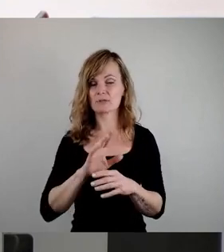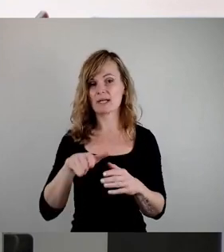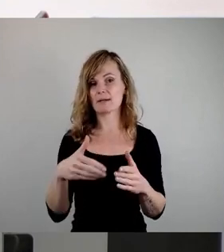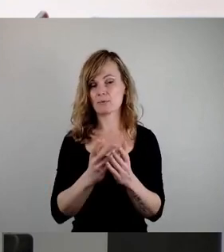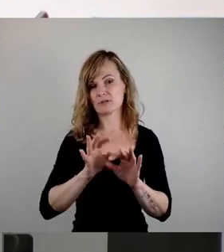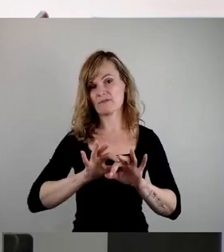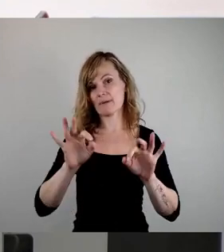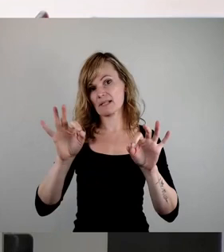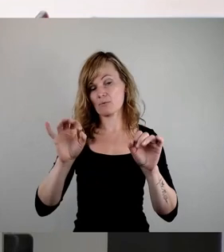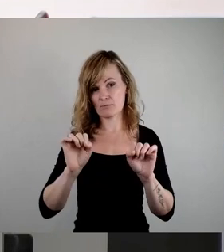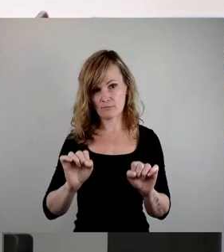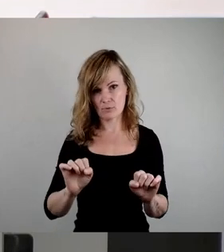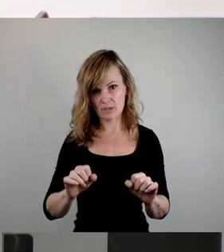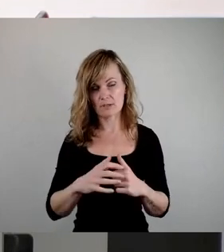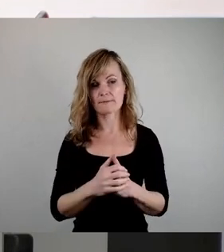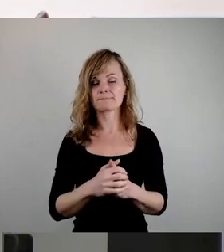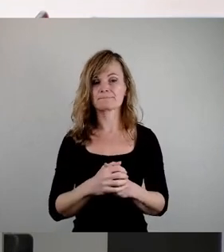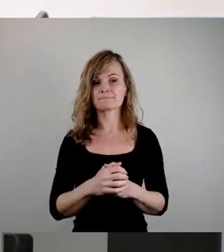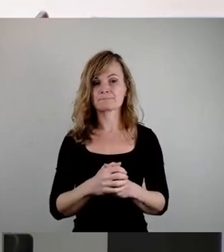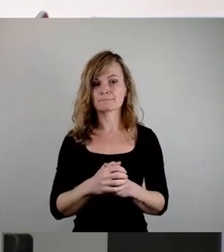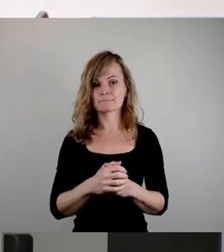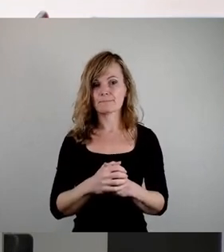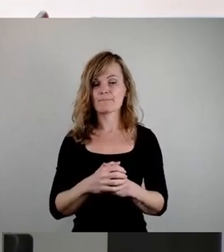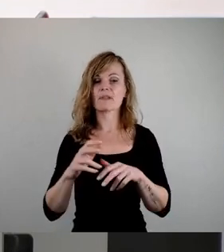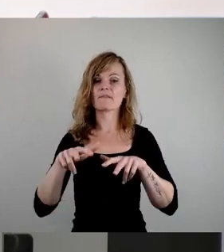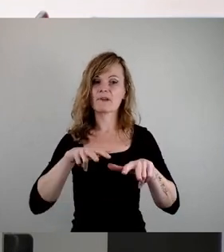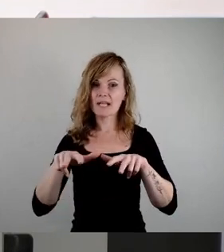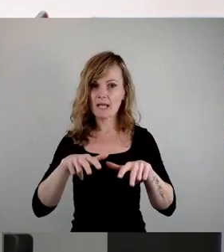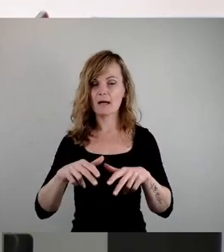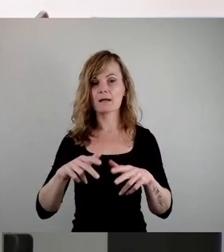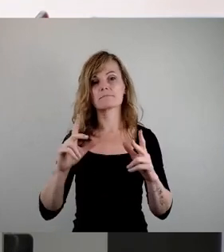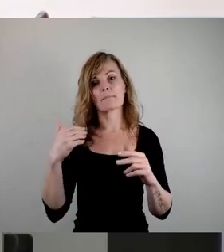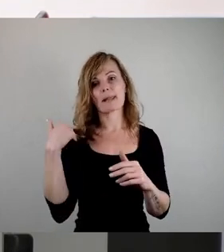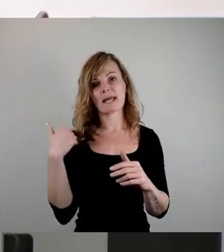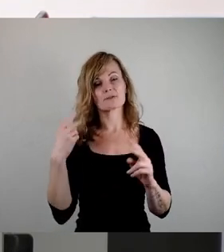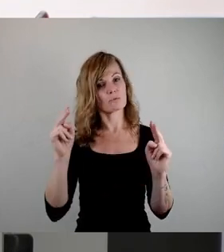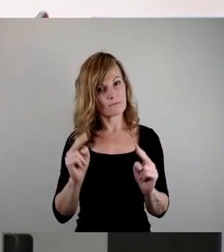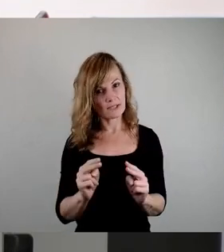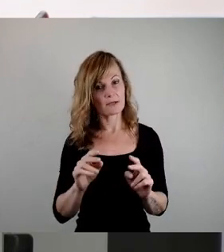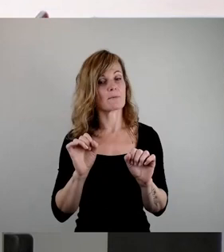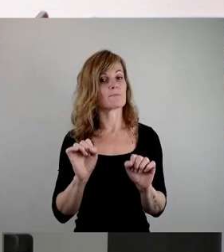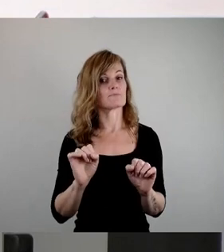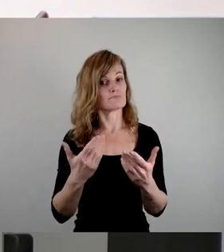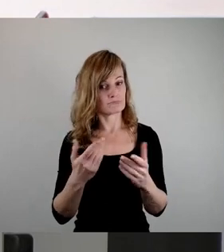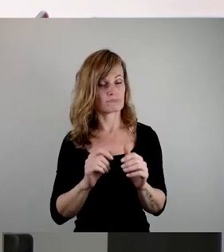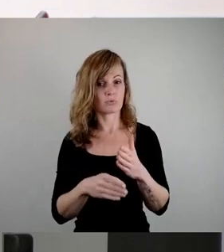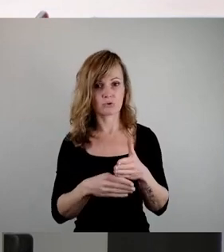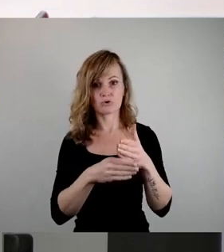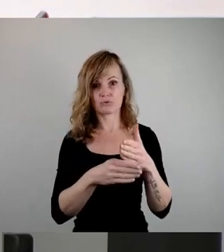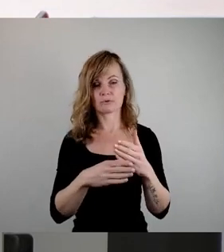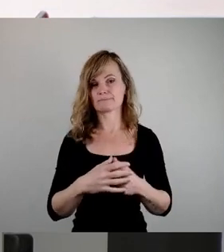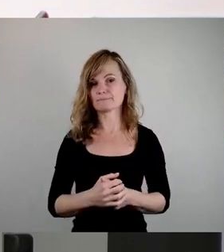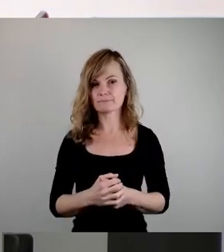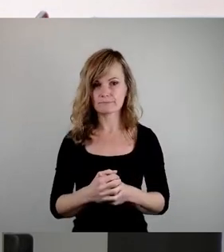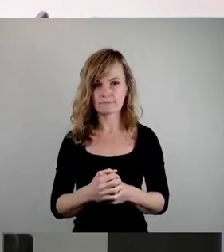kann sie zur verkehrslichen Entlastung zahlreicher Stadtbezirke beitragen. Zur Überbrückung